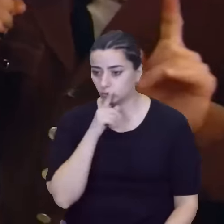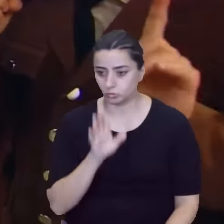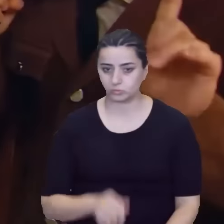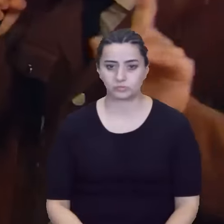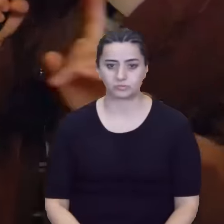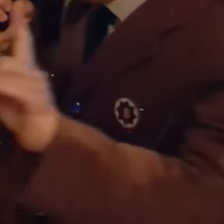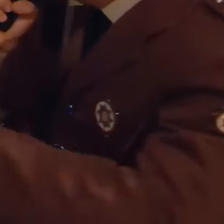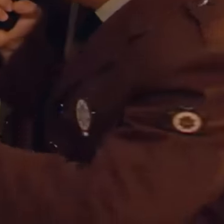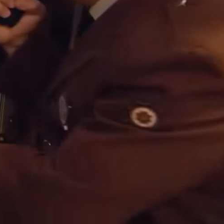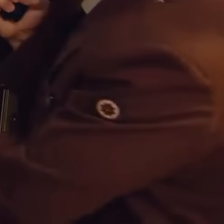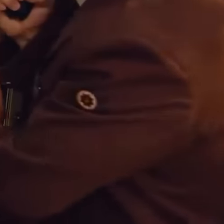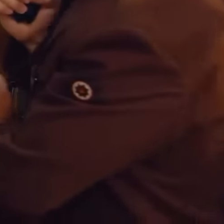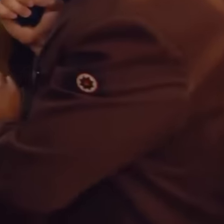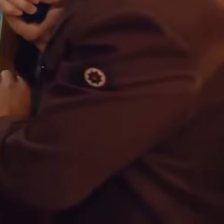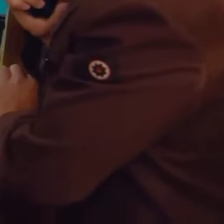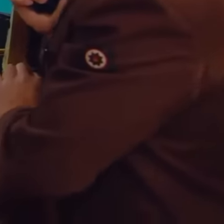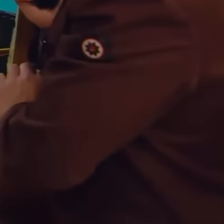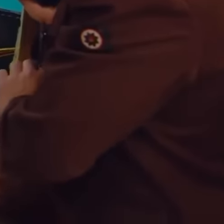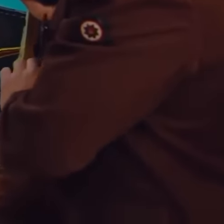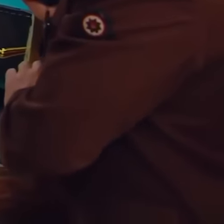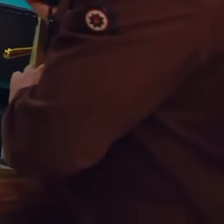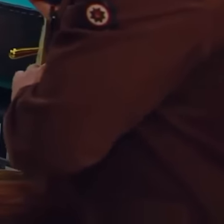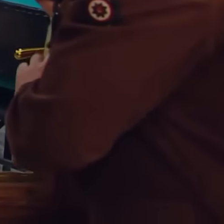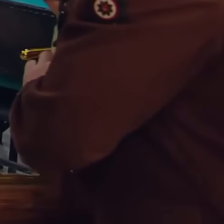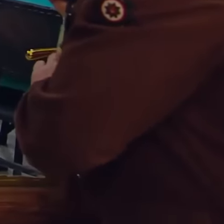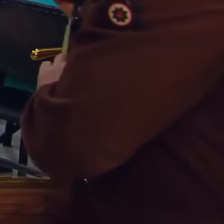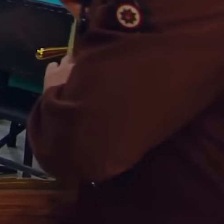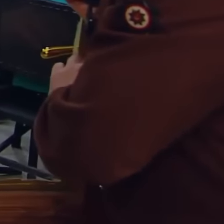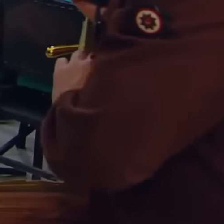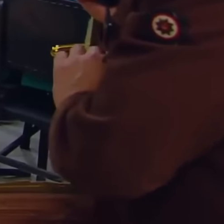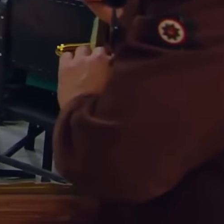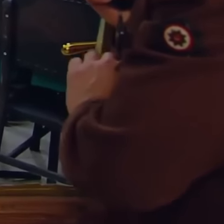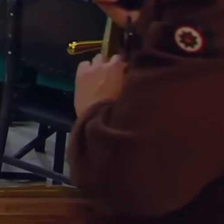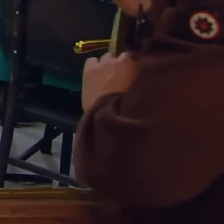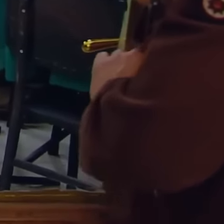Camlı kapıya yöneldiler. Oldukları yerden adamın dizden altı görünüyor.